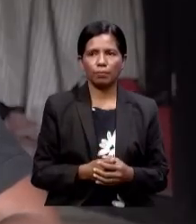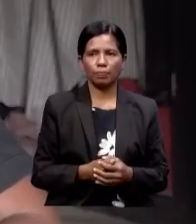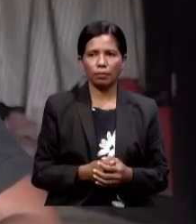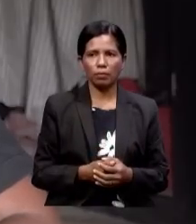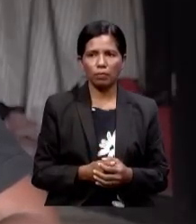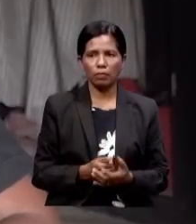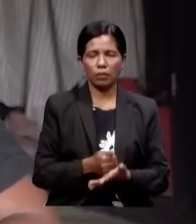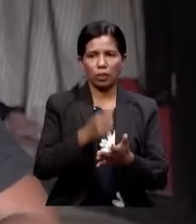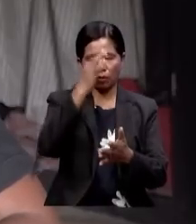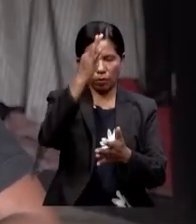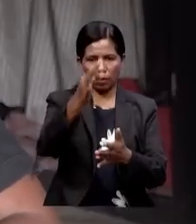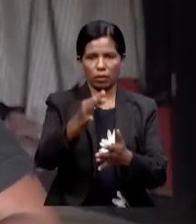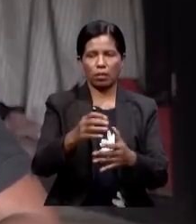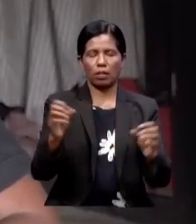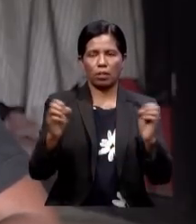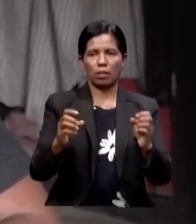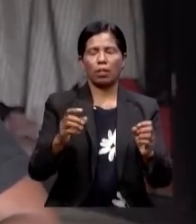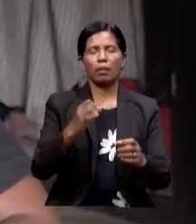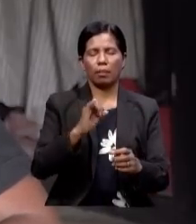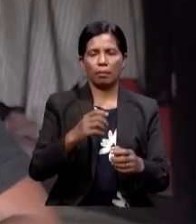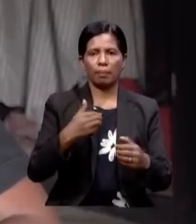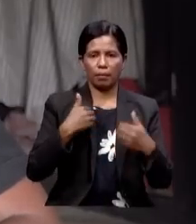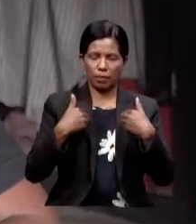petura baru sekarang lalos ba sekarang mesak bayi tahu tu.